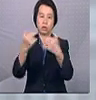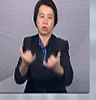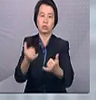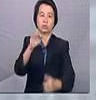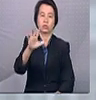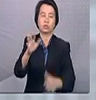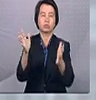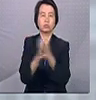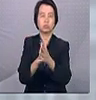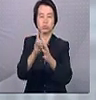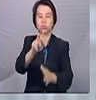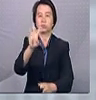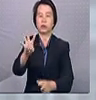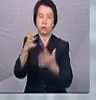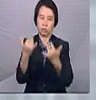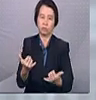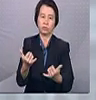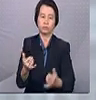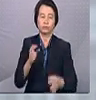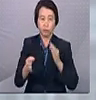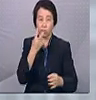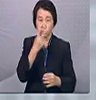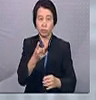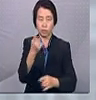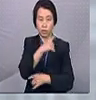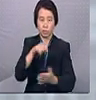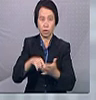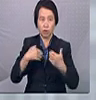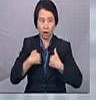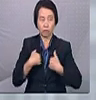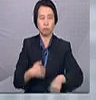lagi, 24 kes. Jadi kalau kita lihat hari ini kita ada